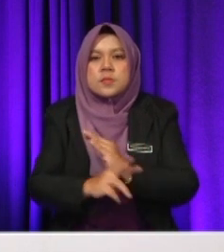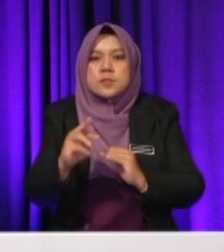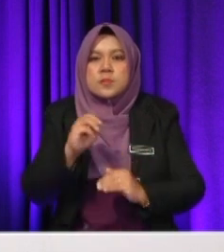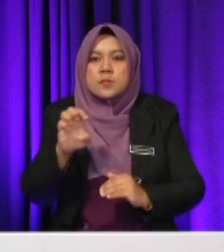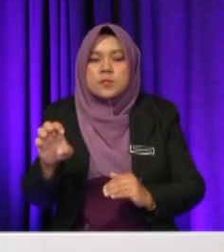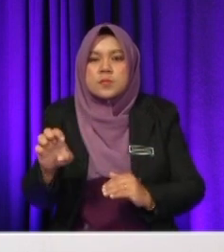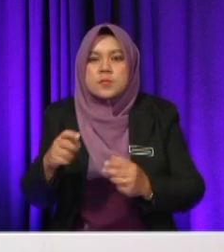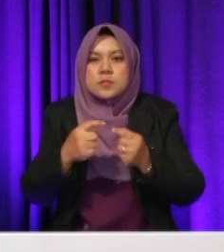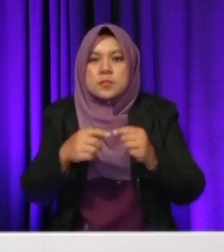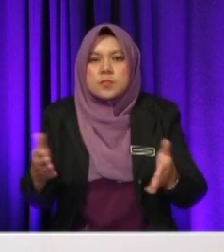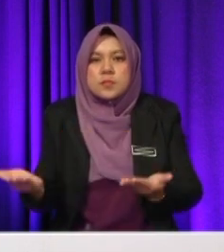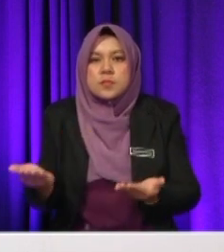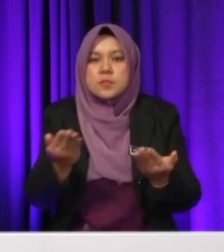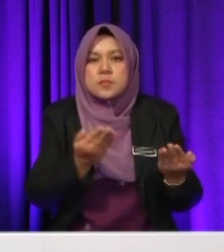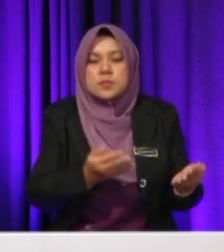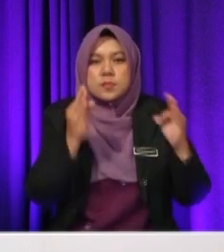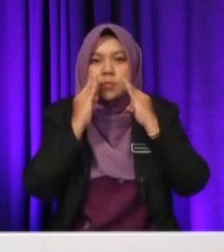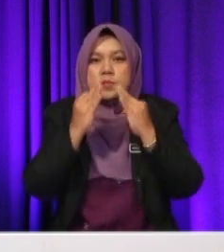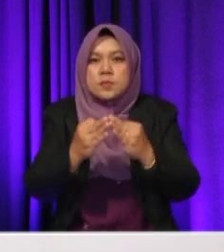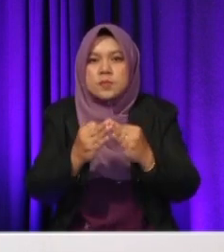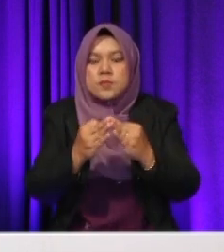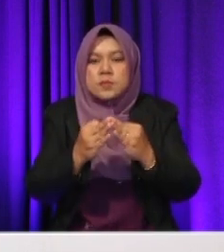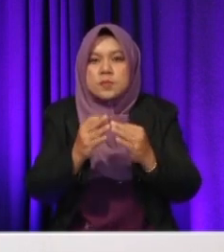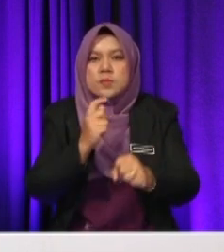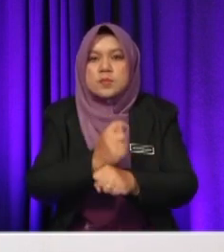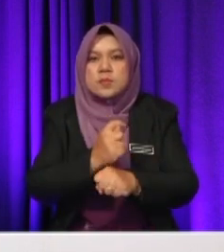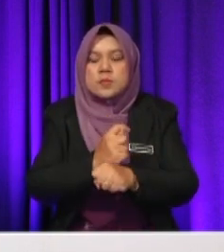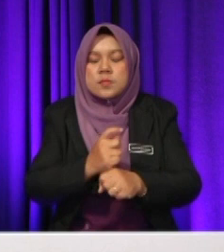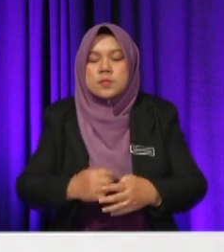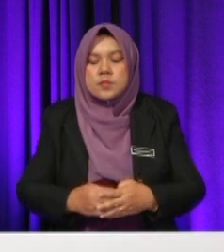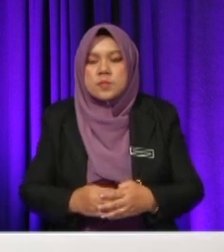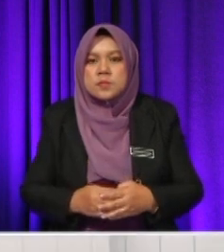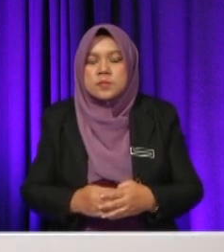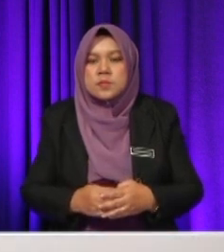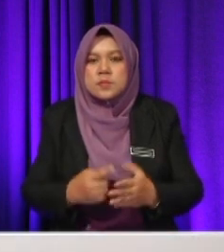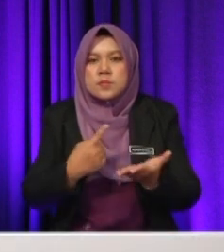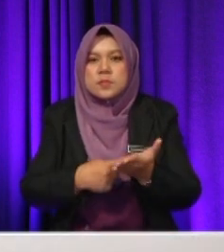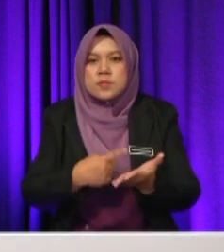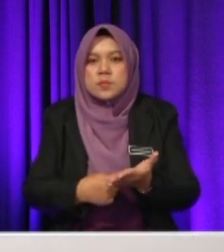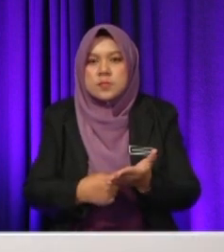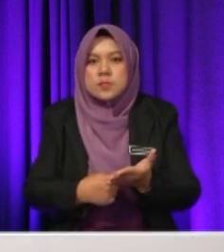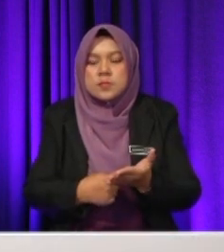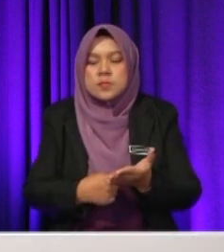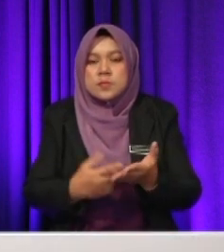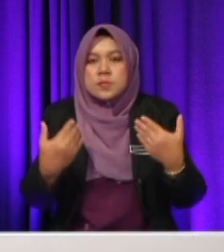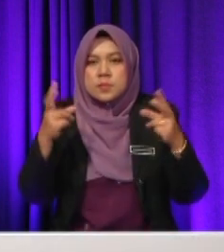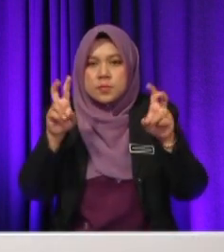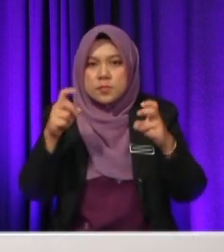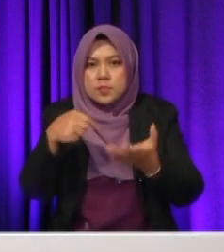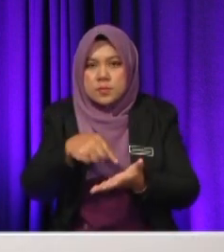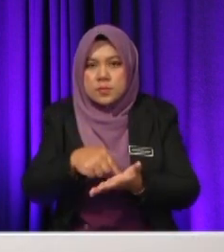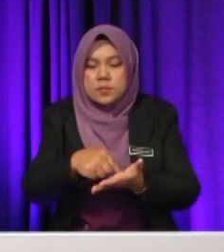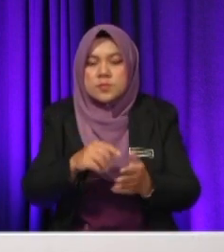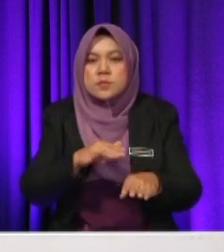membawa kepada fokus kepada peranan kaum muda itu kita udah dibincangkan bahwa di dalam topik ini ada topik yang